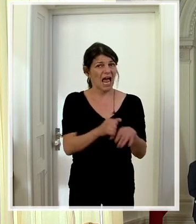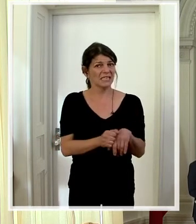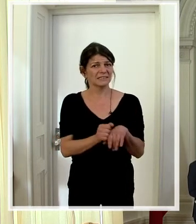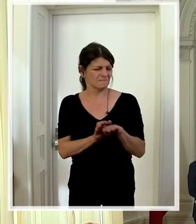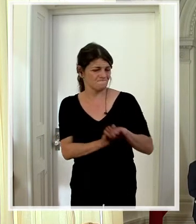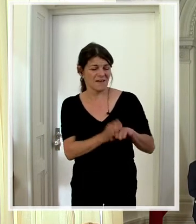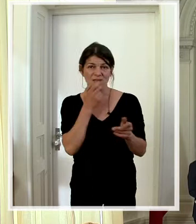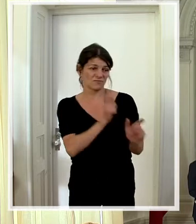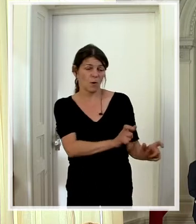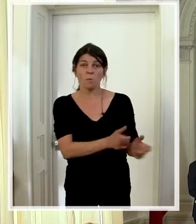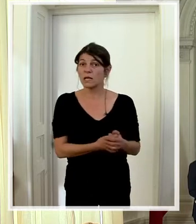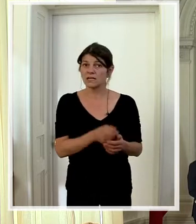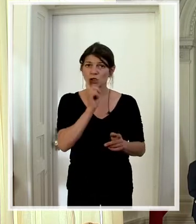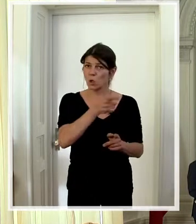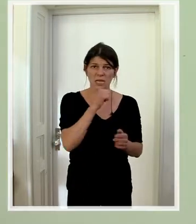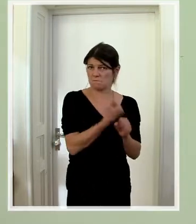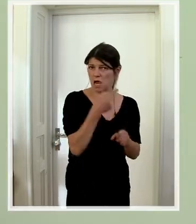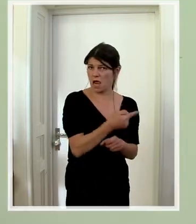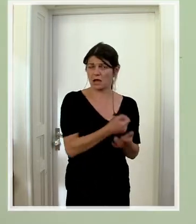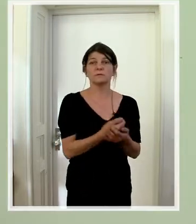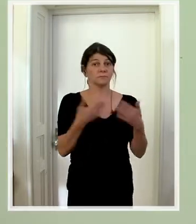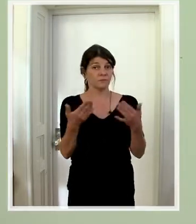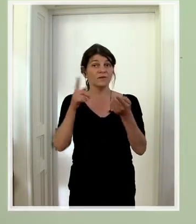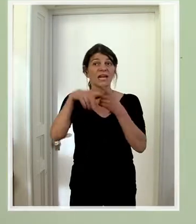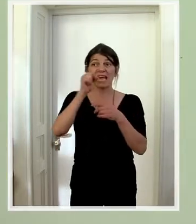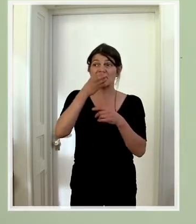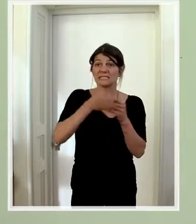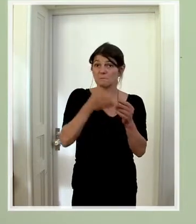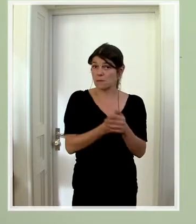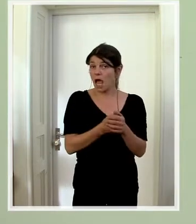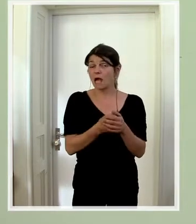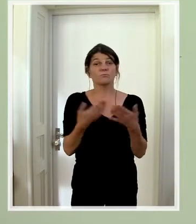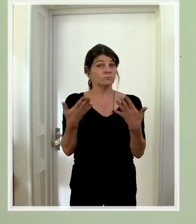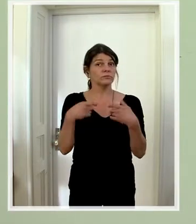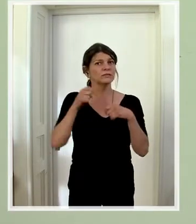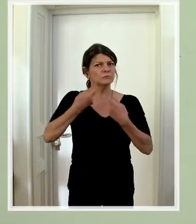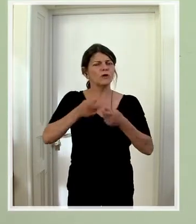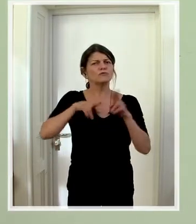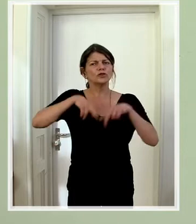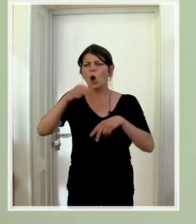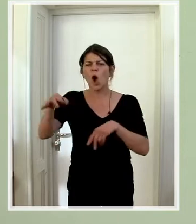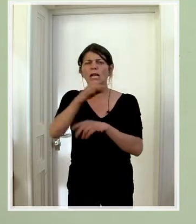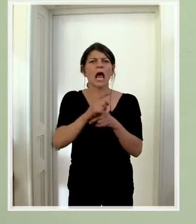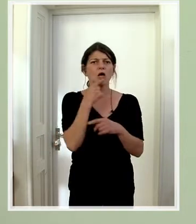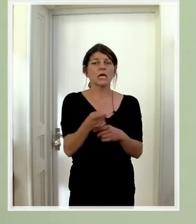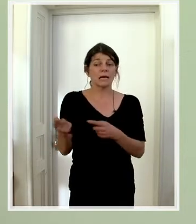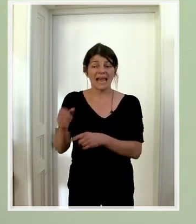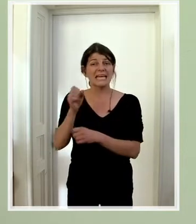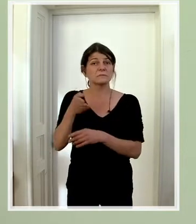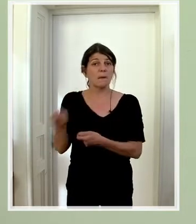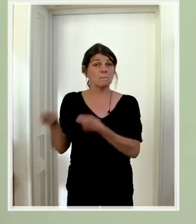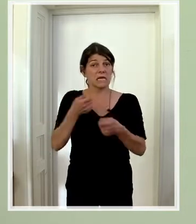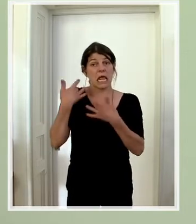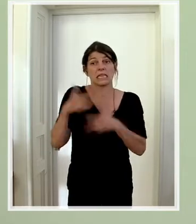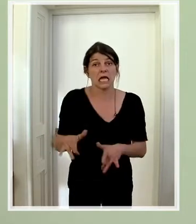das zu verhindern, wenn da etwas gemacht wird. Und wenn die S-Bahn, es wird ja an verschiedenen Orten gesagt, die S-Bahn bringe Entlastung,